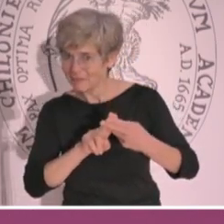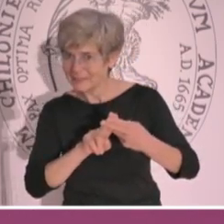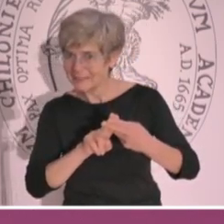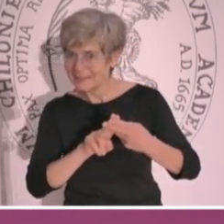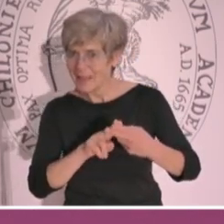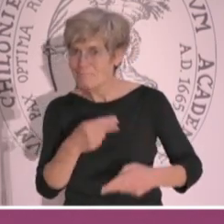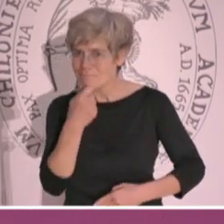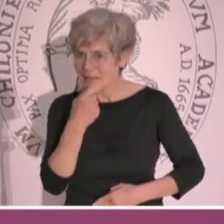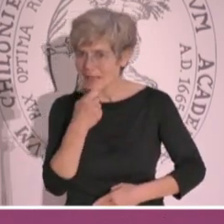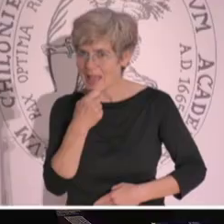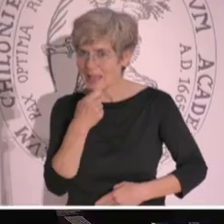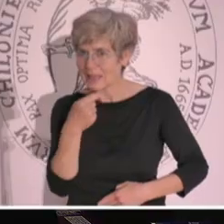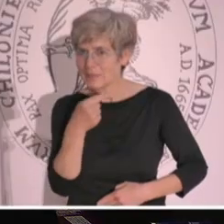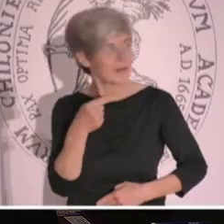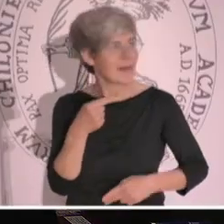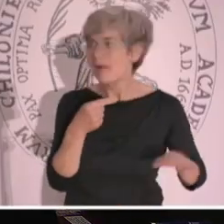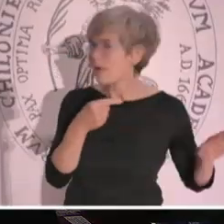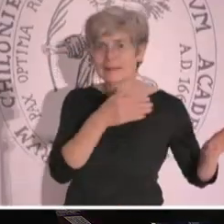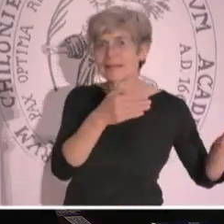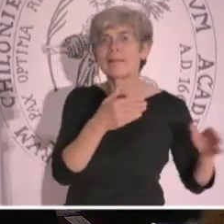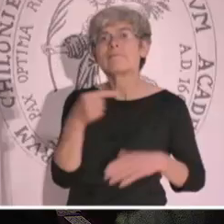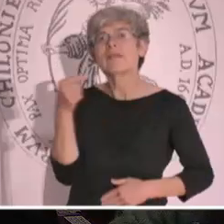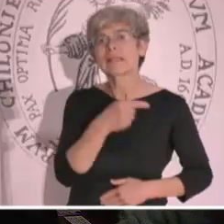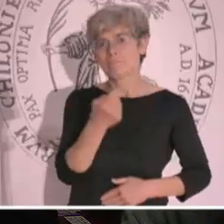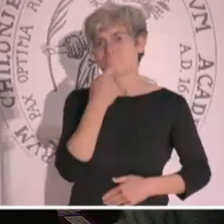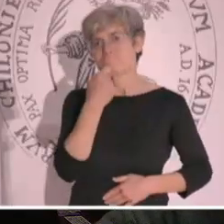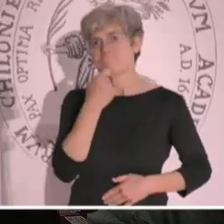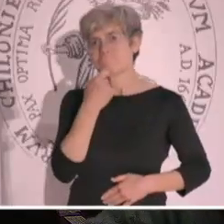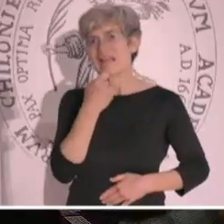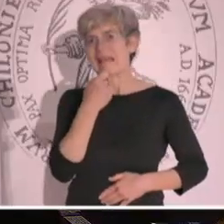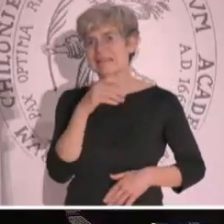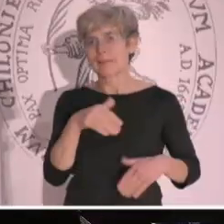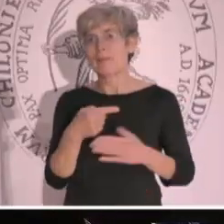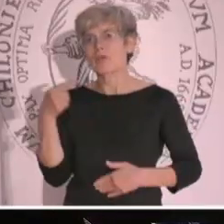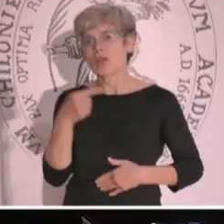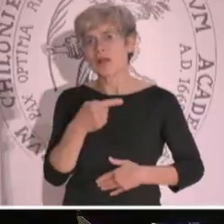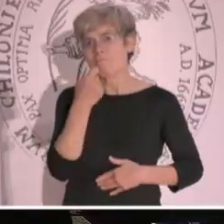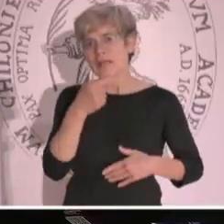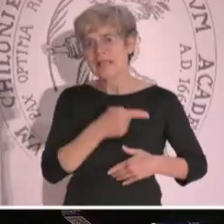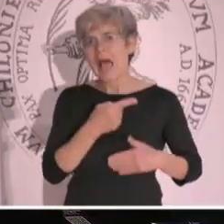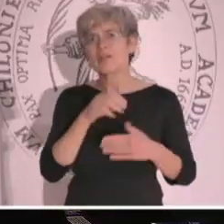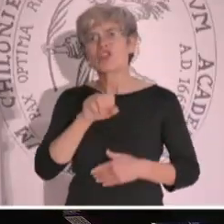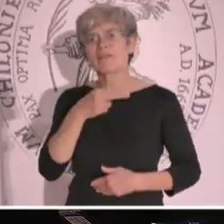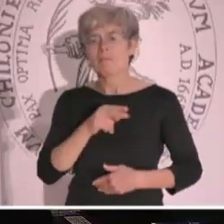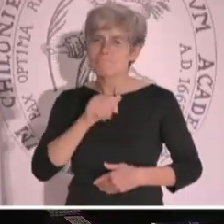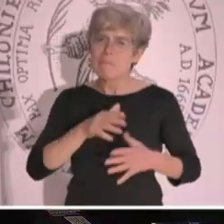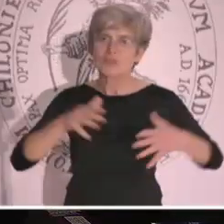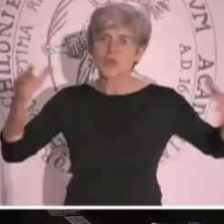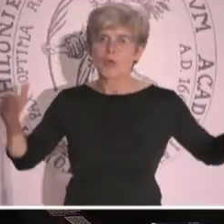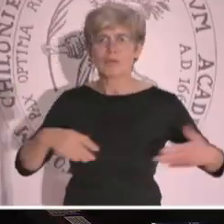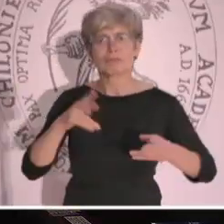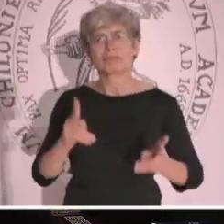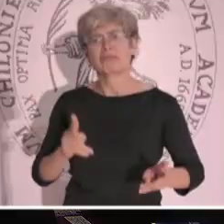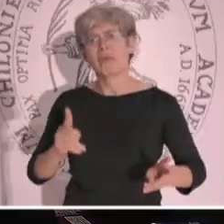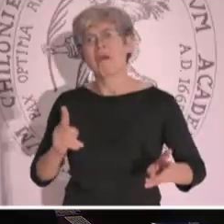Wo sind wir? Nebenan. Können Sie Mittagessen in der größten Mensa in Schleswig-Holstein? Zu normalen Zeiten sind hier